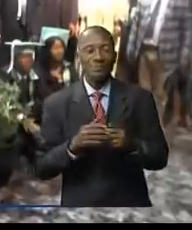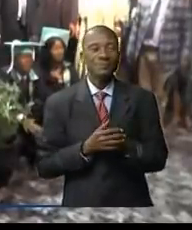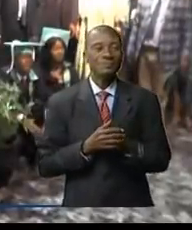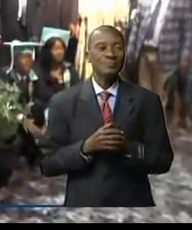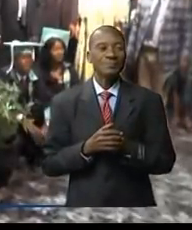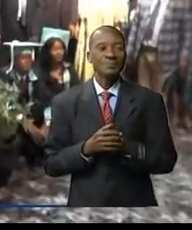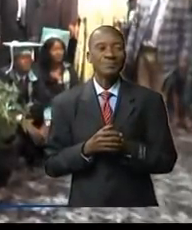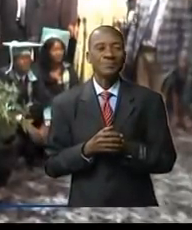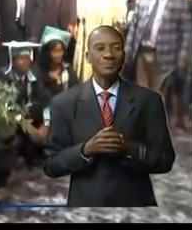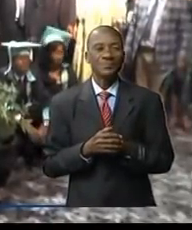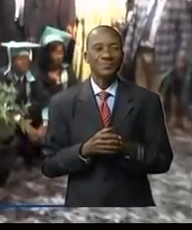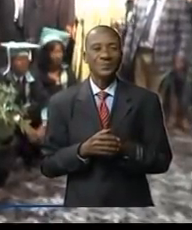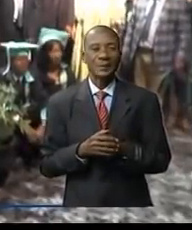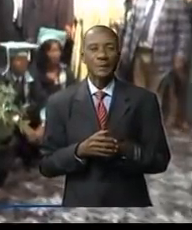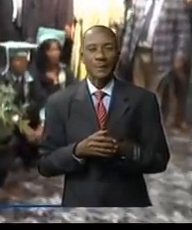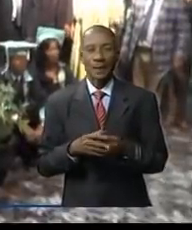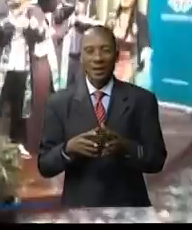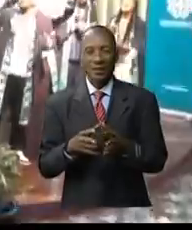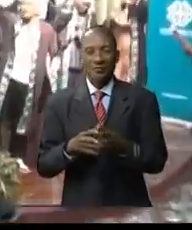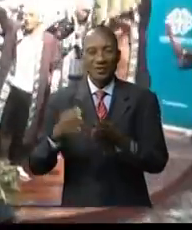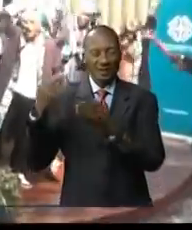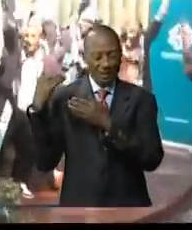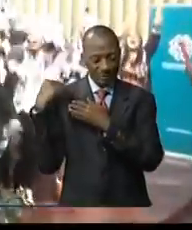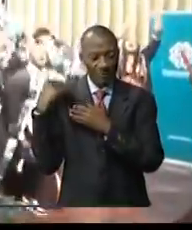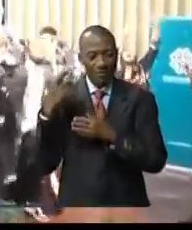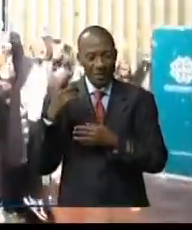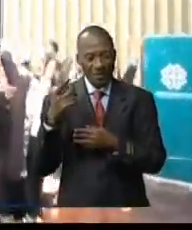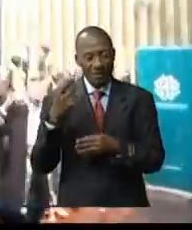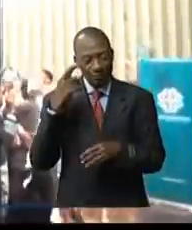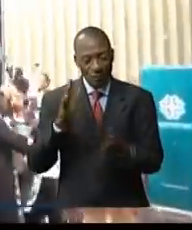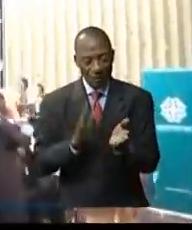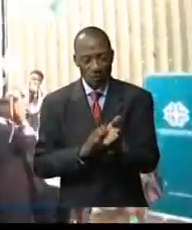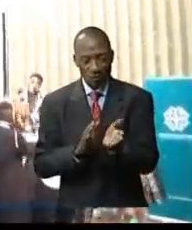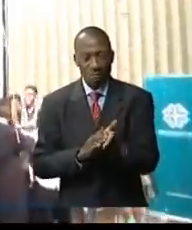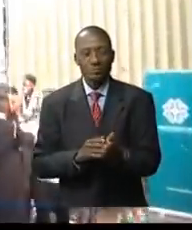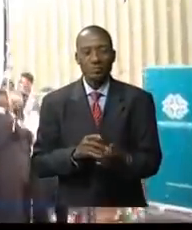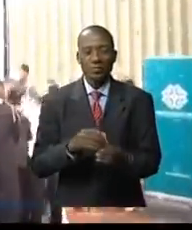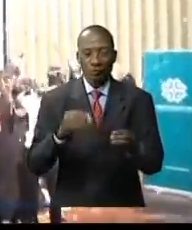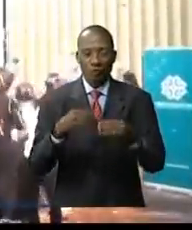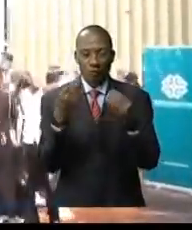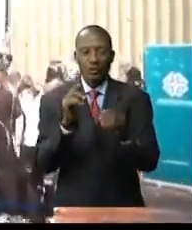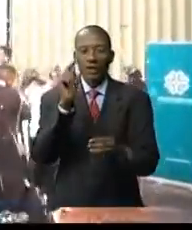des responsables de leur école pour une photo qui, sans nul doute, reste historique.